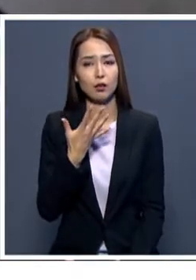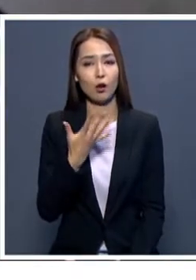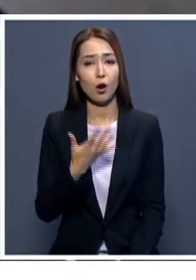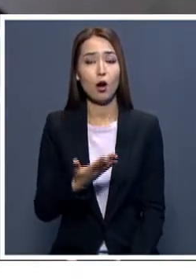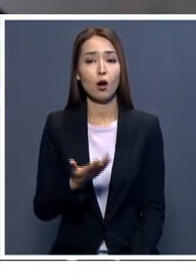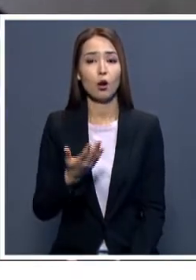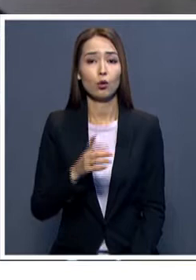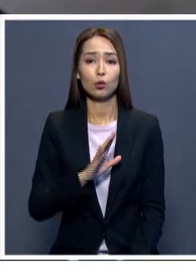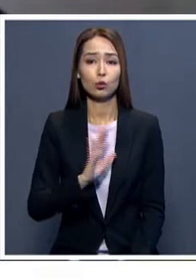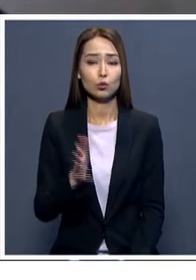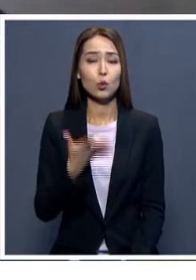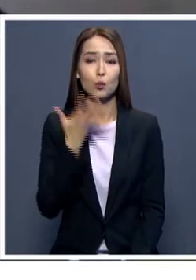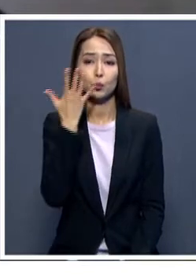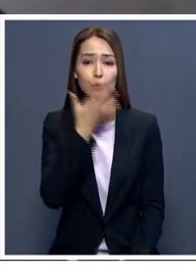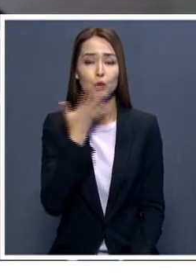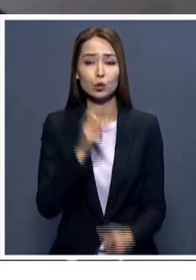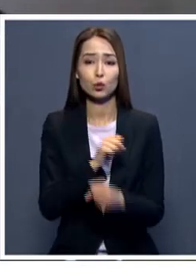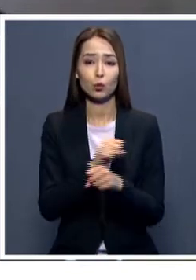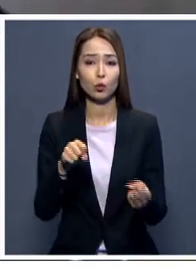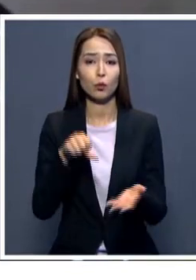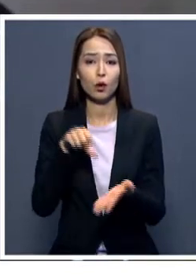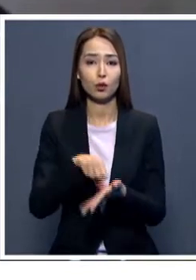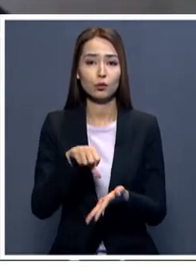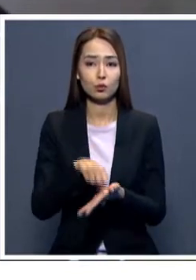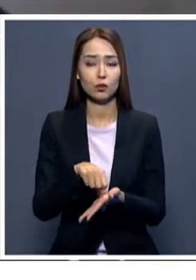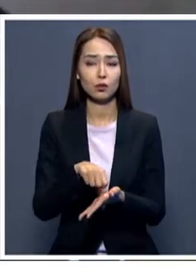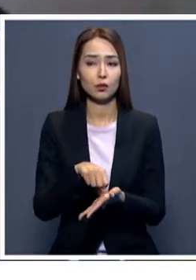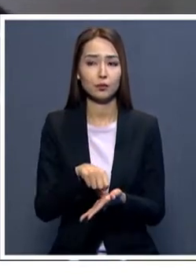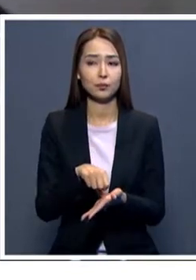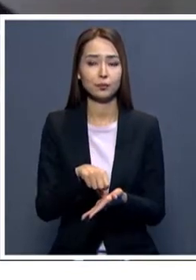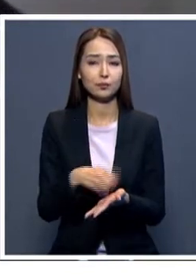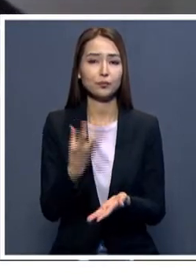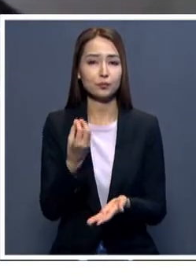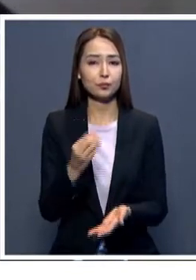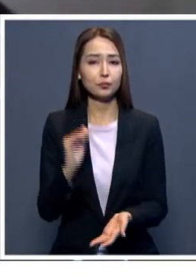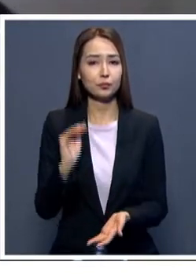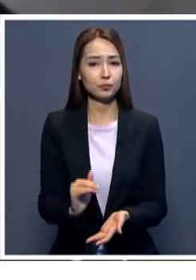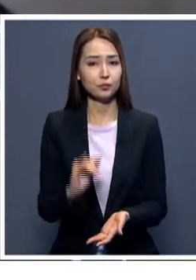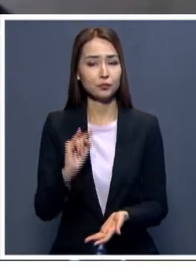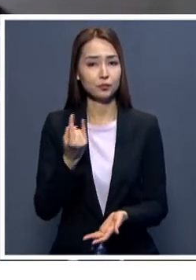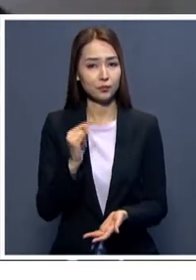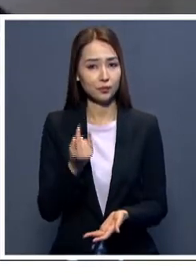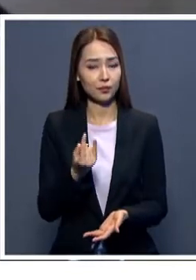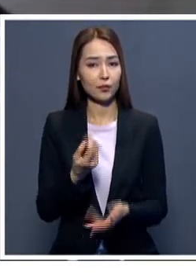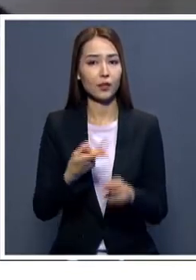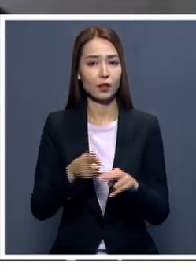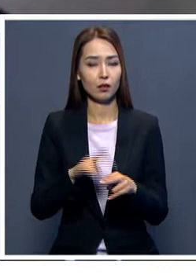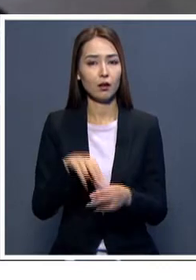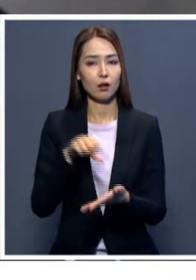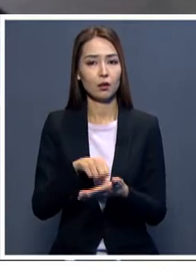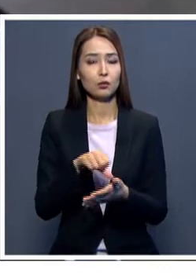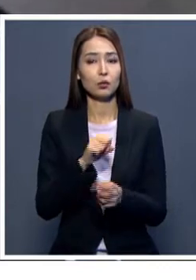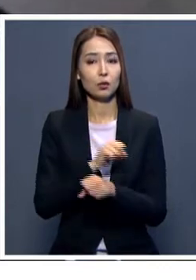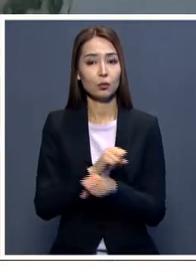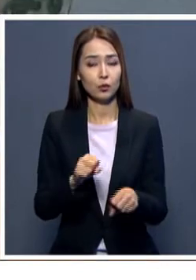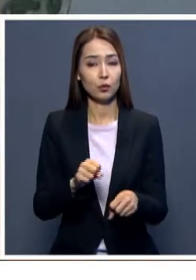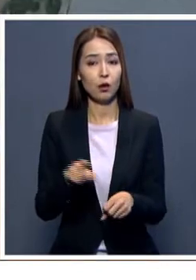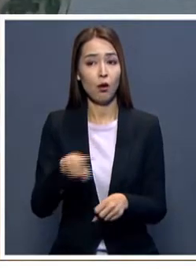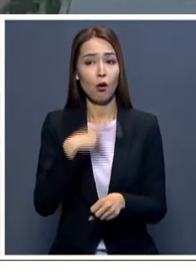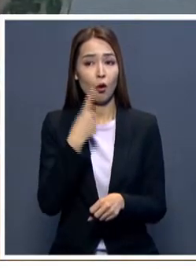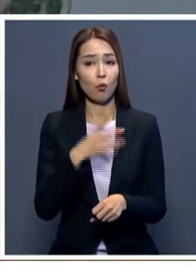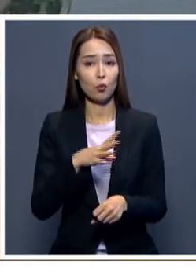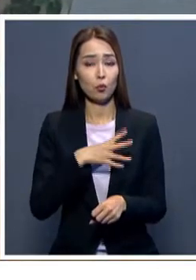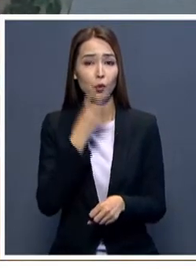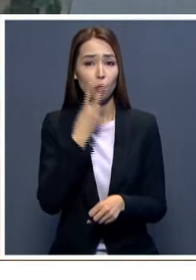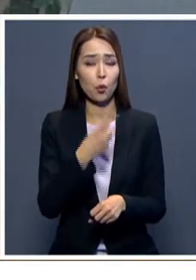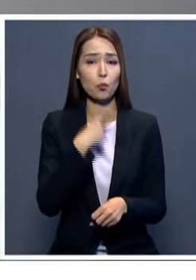5-те қатыса алмайды. Енді кішкентай еді. Бізде дейін енді жаңа. Бір жас, бірінші класс оқитын бастап, үшінші